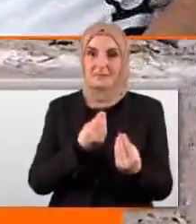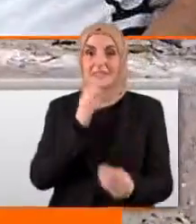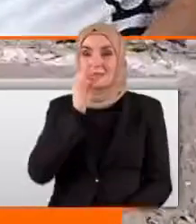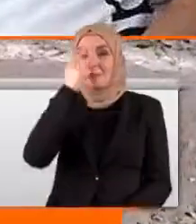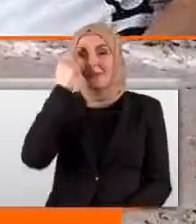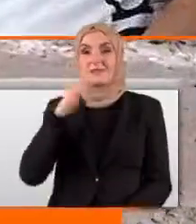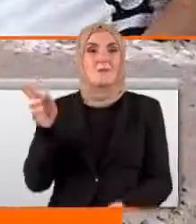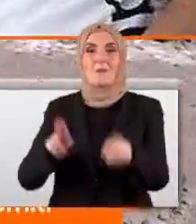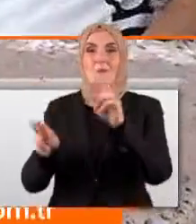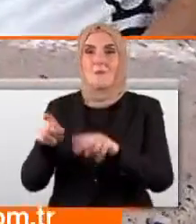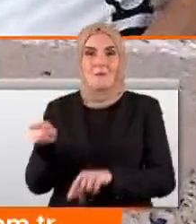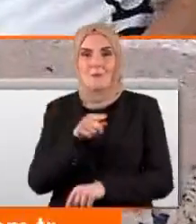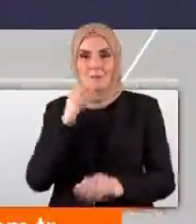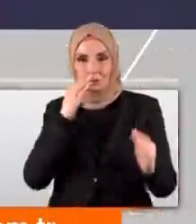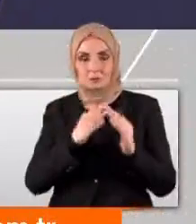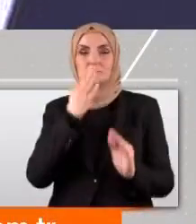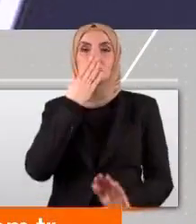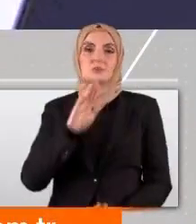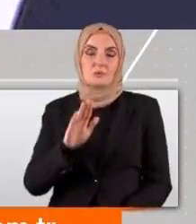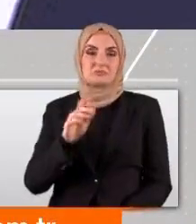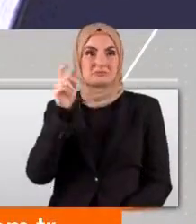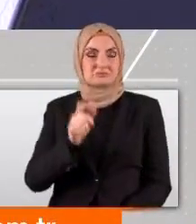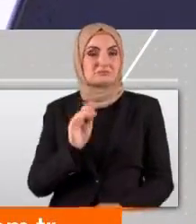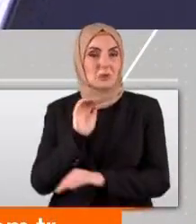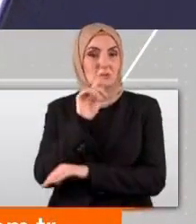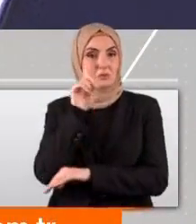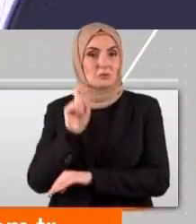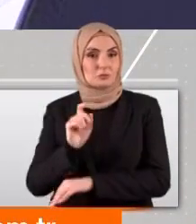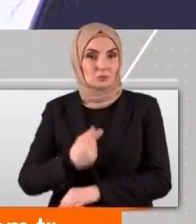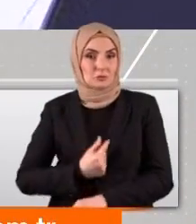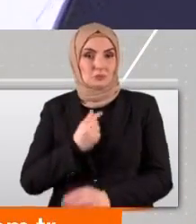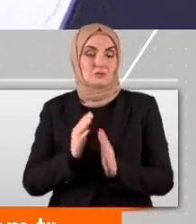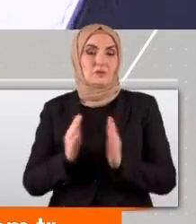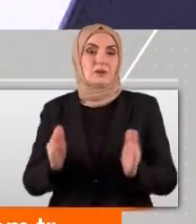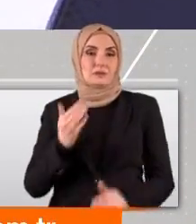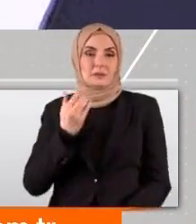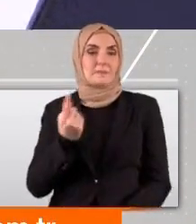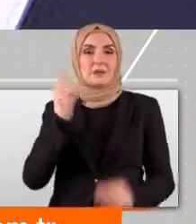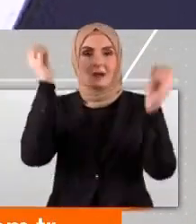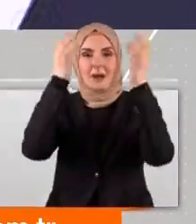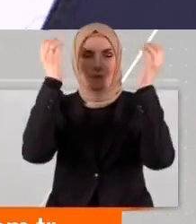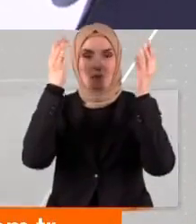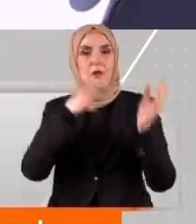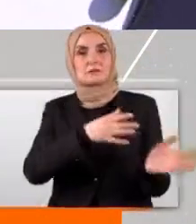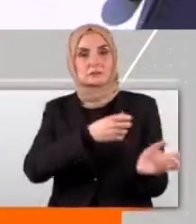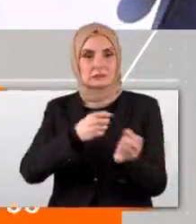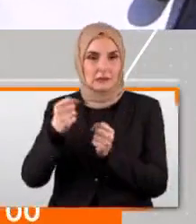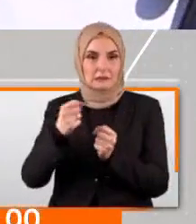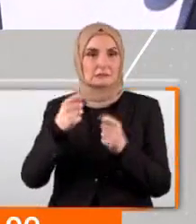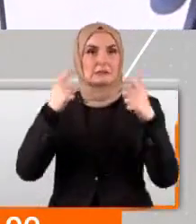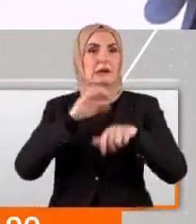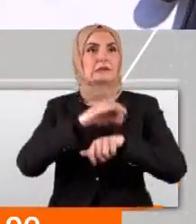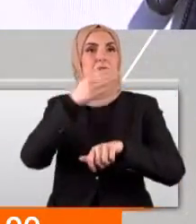Batuhan'ın yaşıyor olduğu yönünde yüksek. Bir ambulans şoförünün Adana Şehir Hastanesi'ne götürdüğüne dair bize bir bilgi